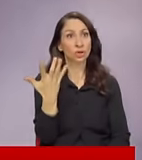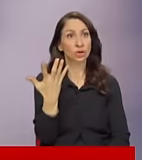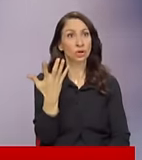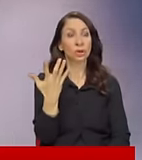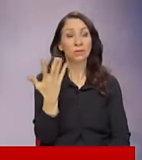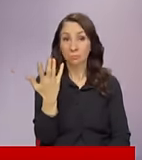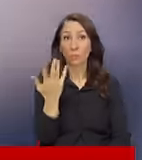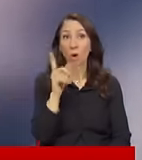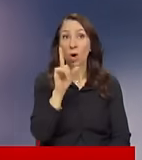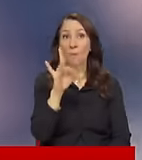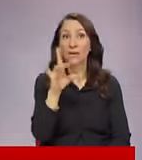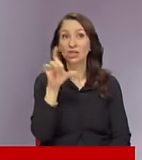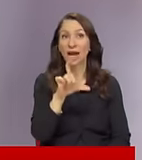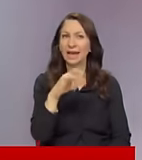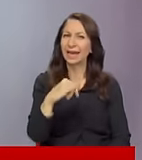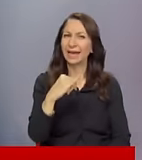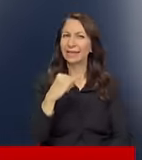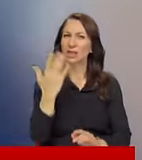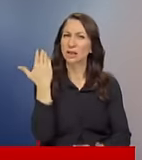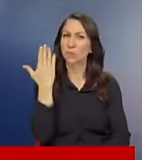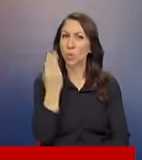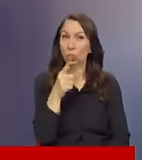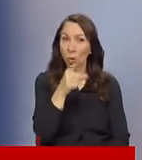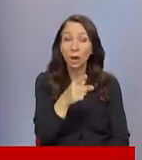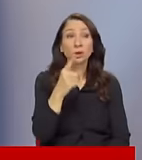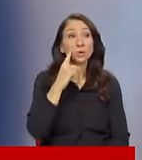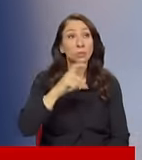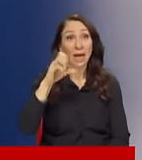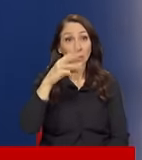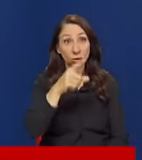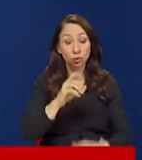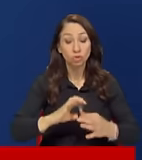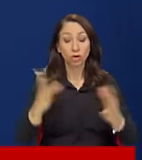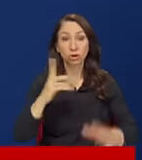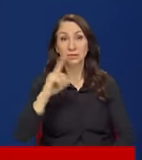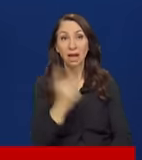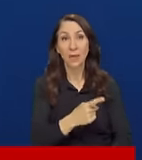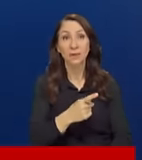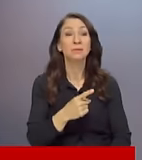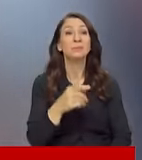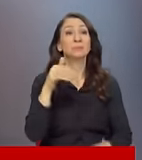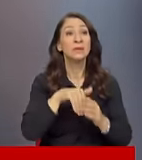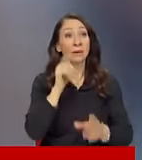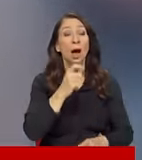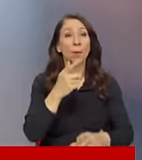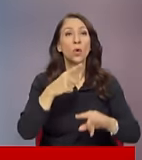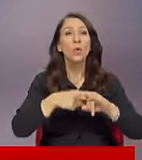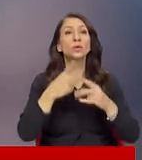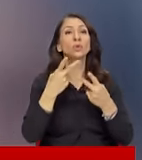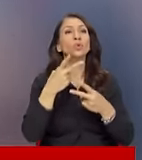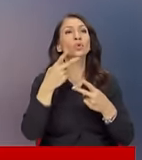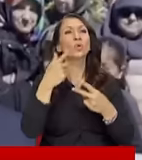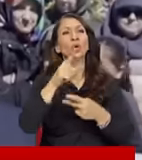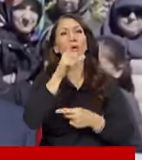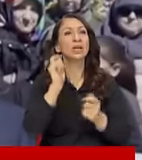şaşkınlığın üzerinden 15 aya yakın bir zaman geçti. Cumhurbaşkanı Erdoğan çözüm talimatı verdi vekillere ama Hürriyet Köyü'nde değişen bir